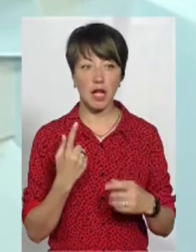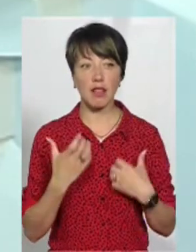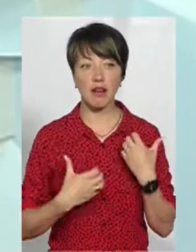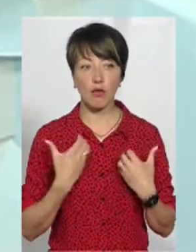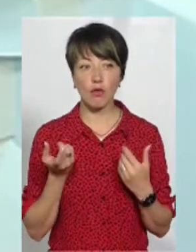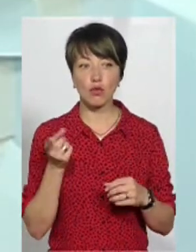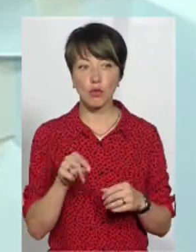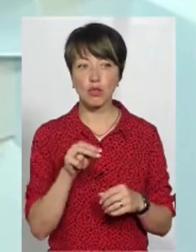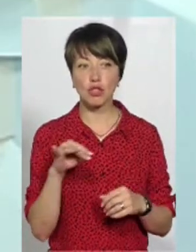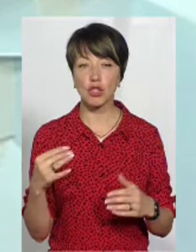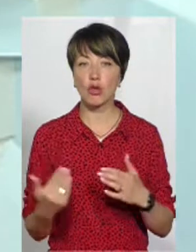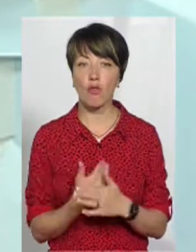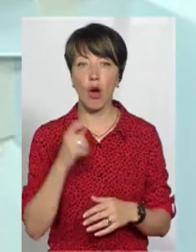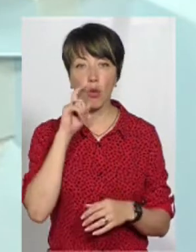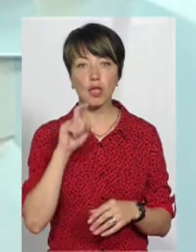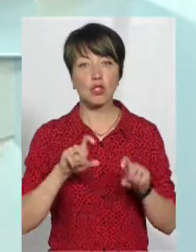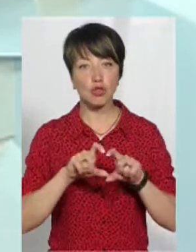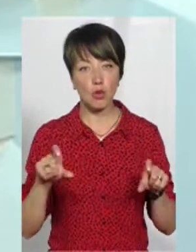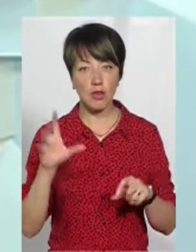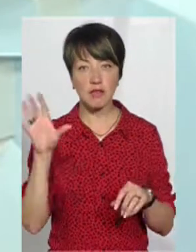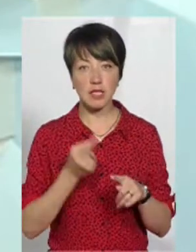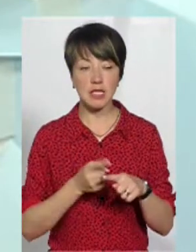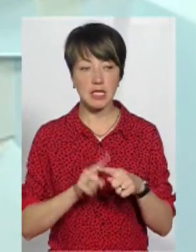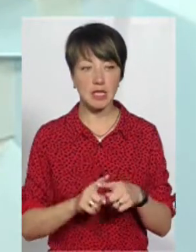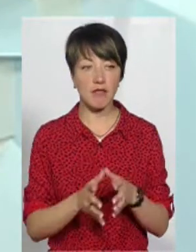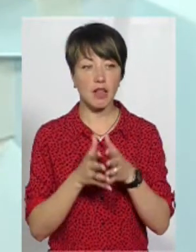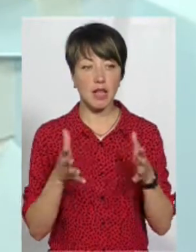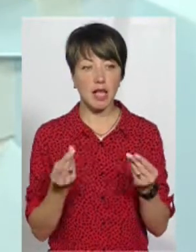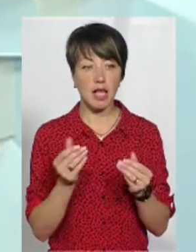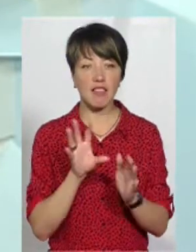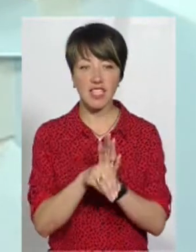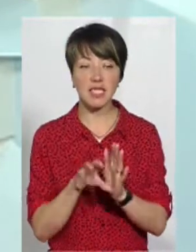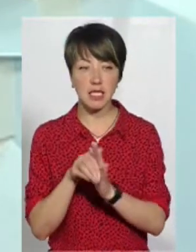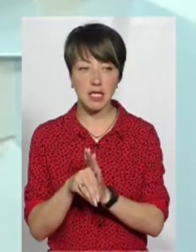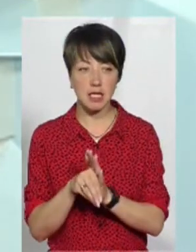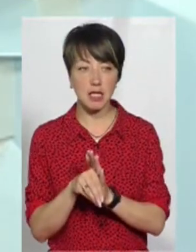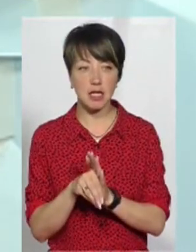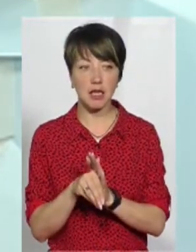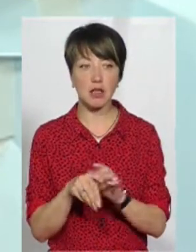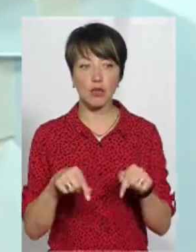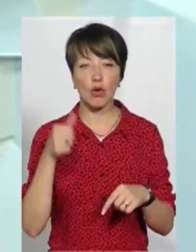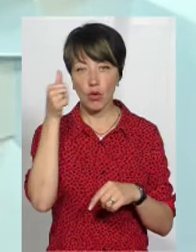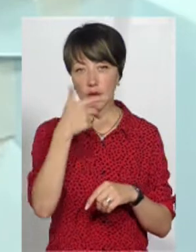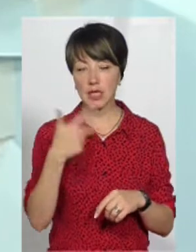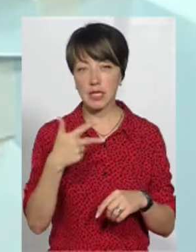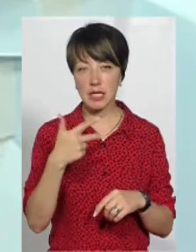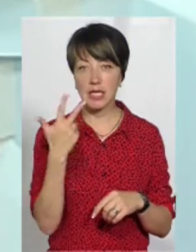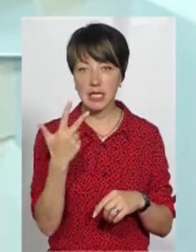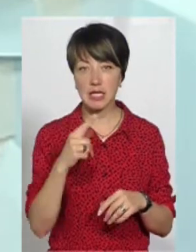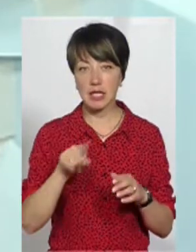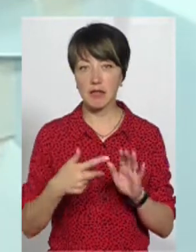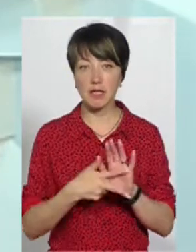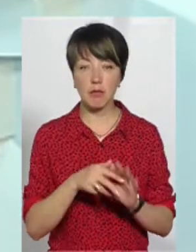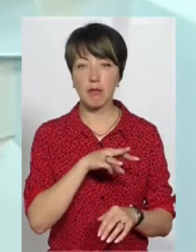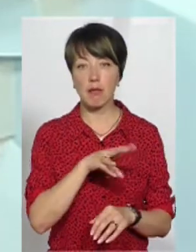тривога полягає в тому, чи нова українська школа і всі ці великі інвестиції, тому що ми цього року маємо 3,8